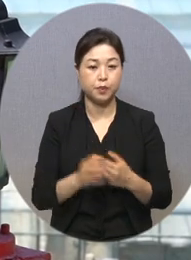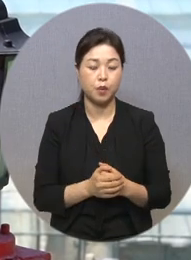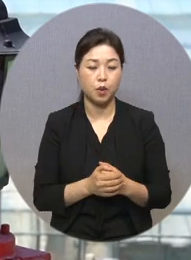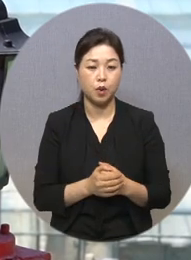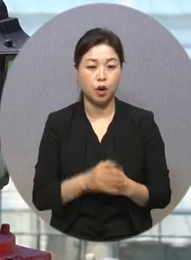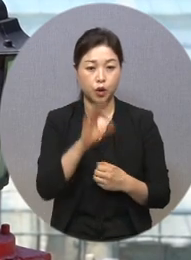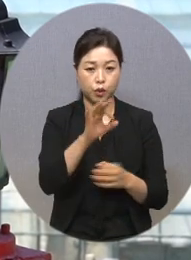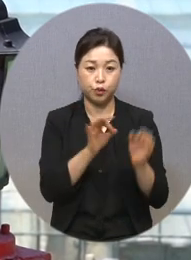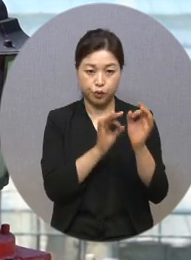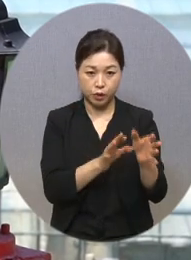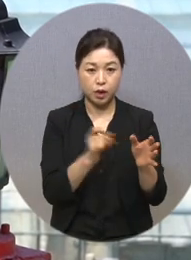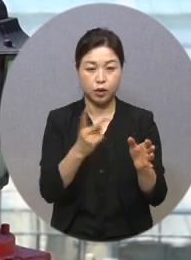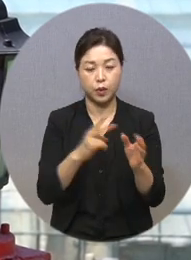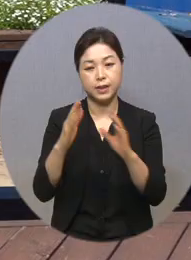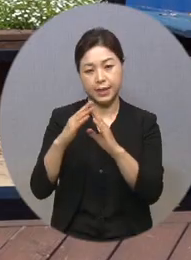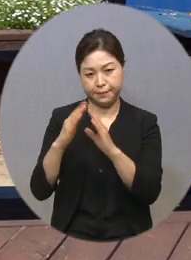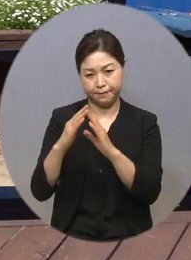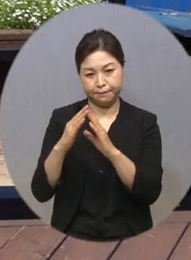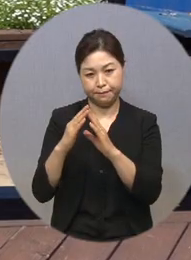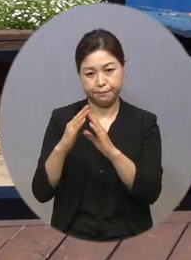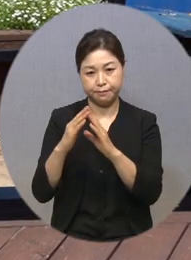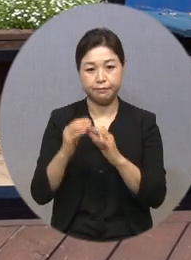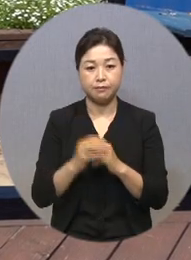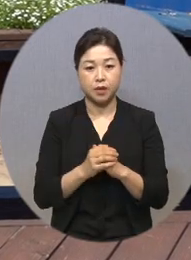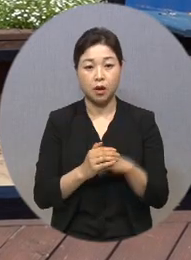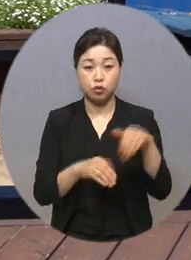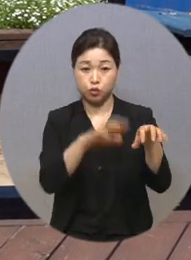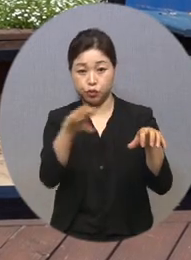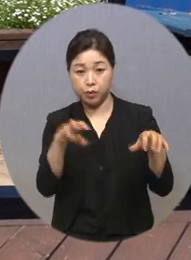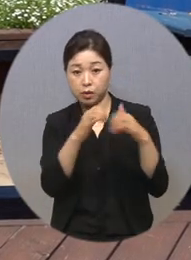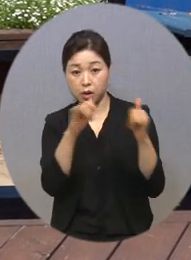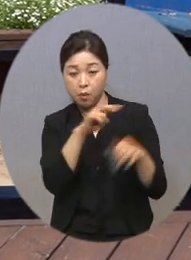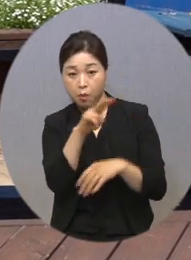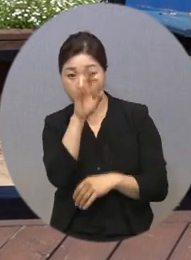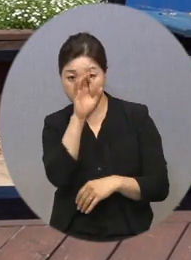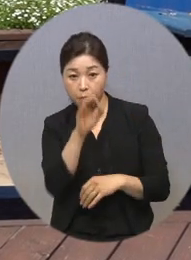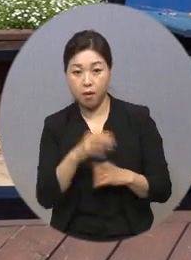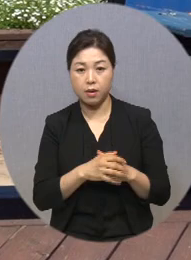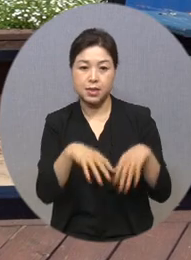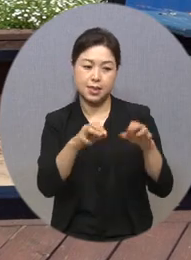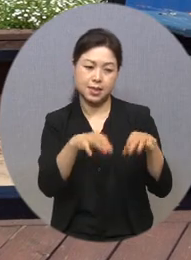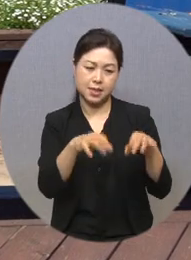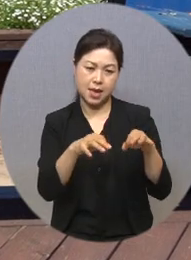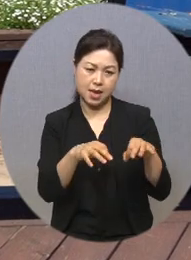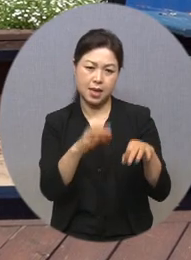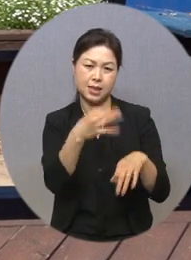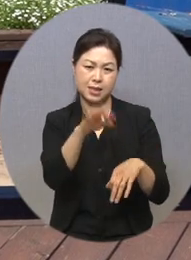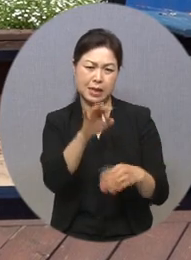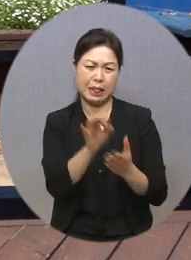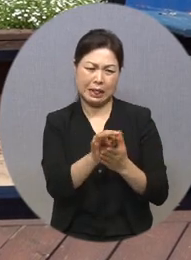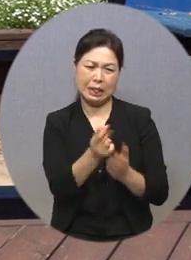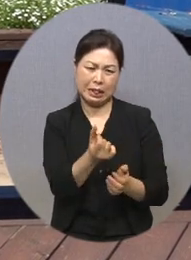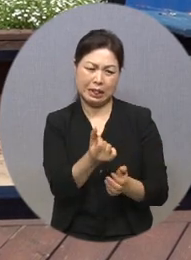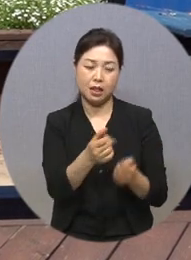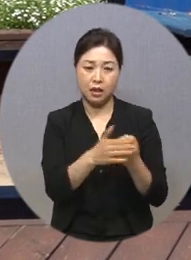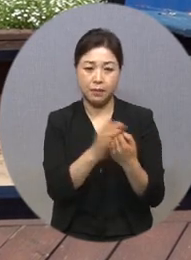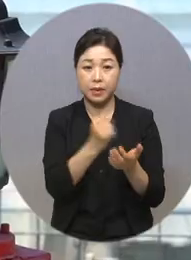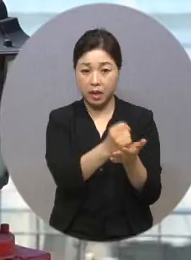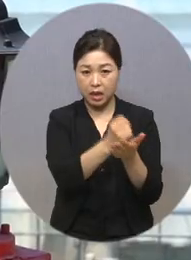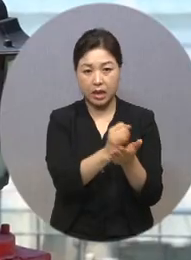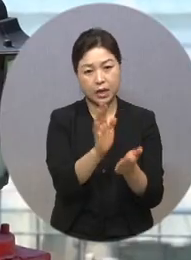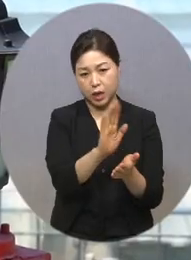재테크하고 부동산인 것 같아요. 주변 사람들을 보면 은행에 그 금리가 낮기 때문에